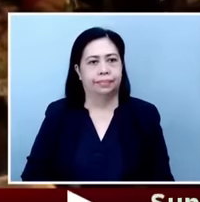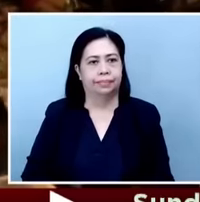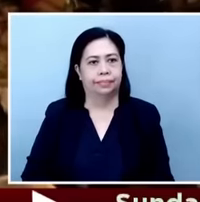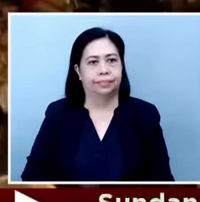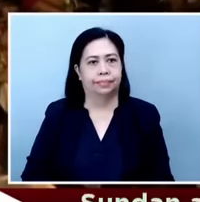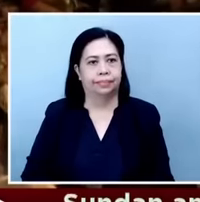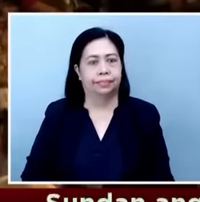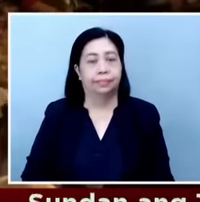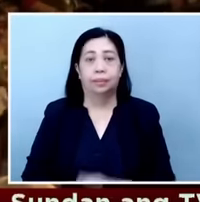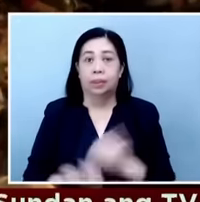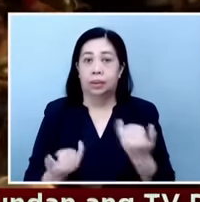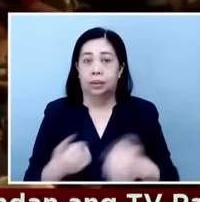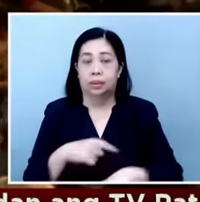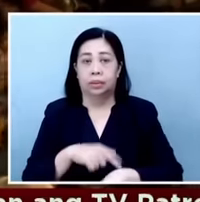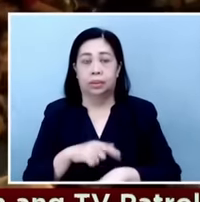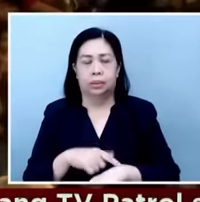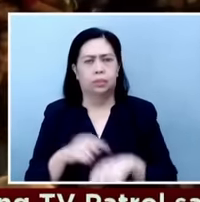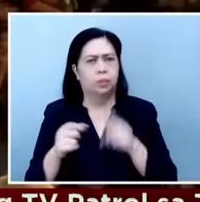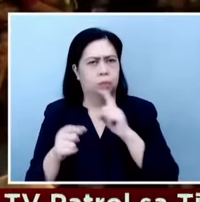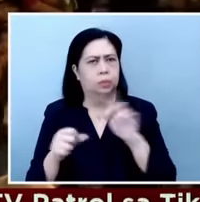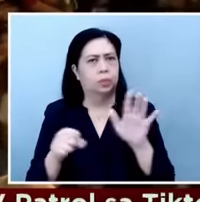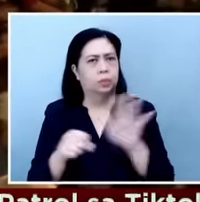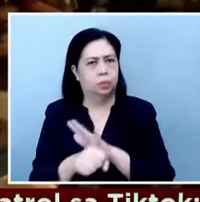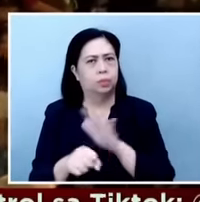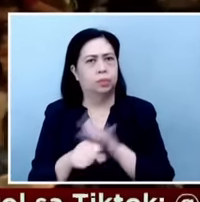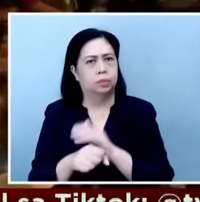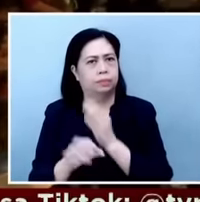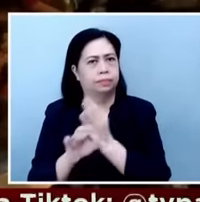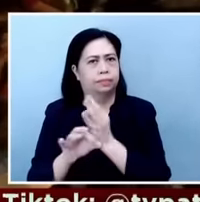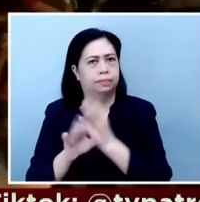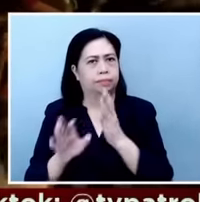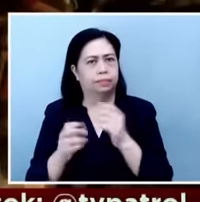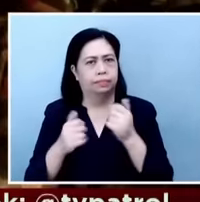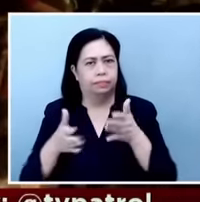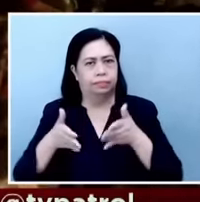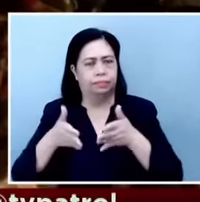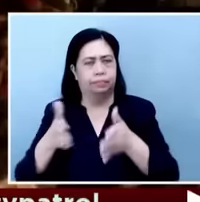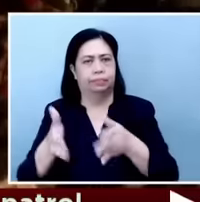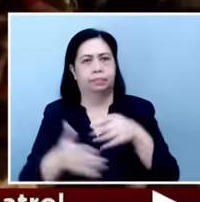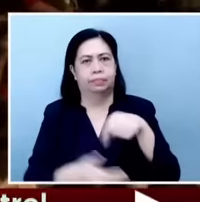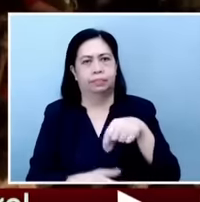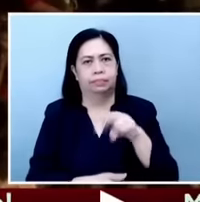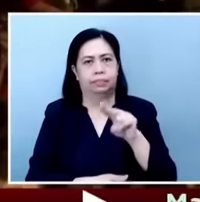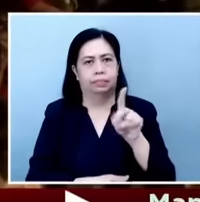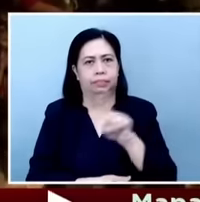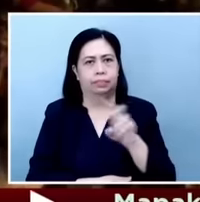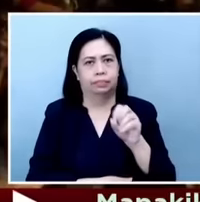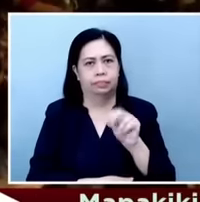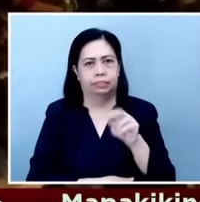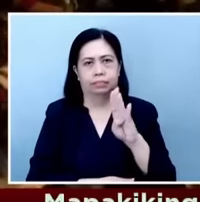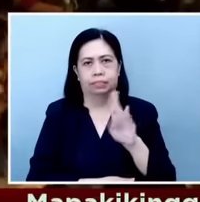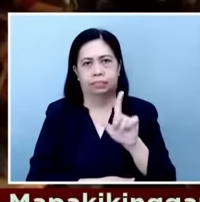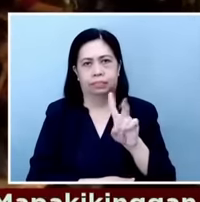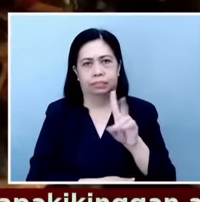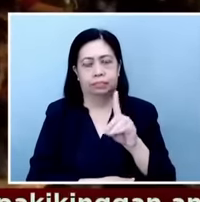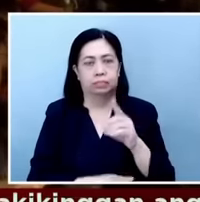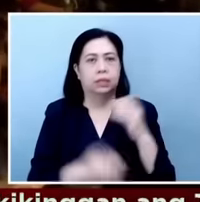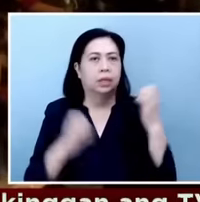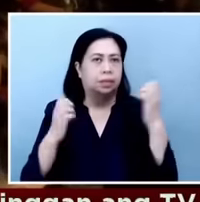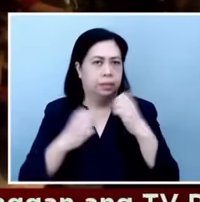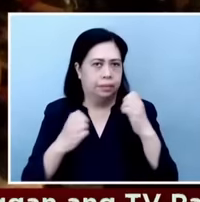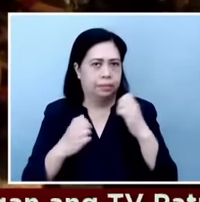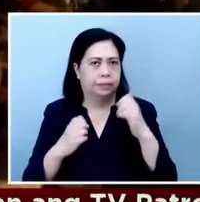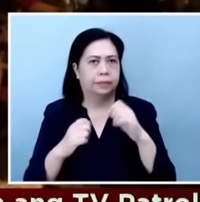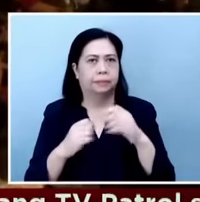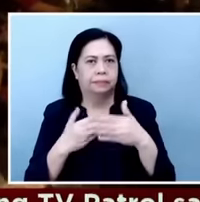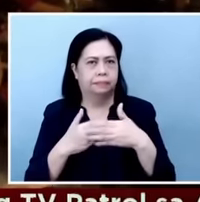Kabayan, sa mga oras na ito ay punong-puno ng mga deboto itong kahabaan ng Quezon Boulevard at inaasahan na sa ilang oras na lamang ay